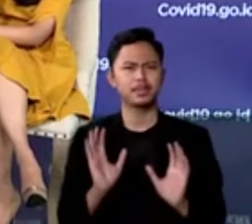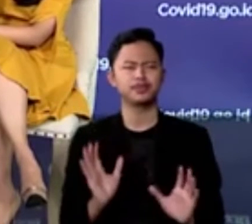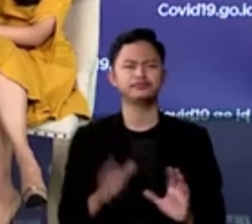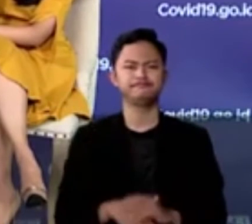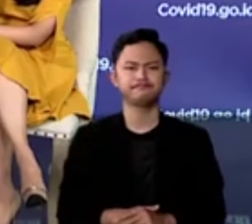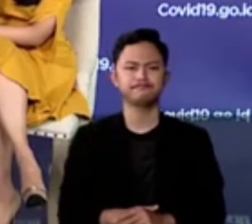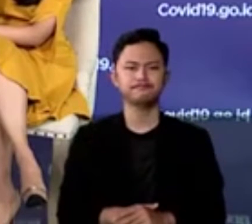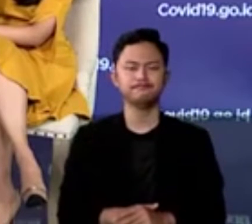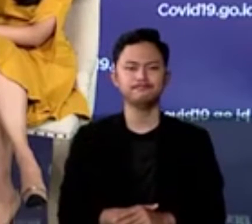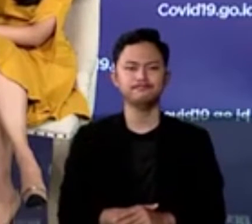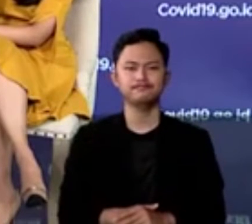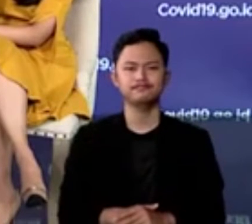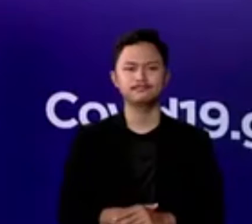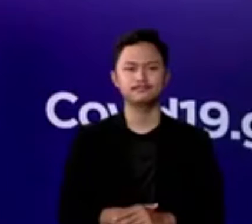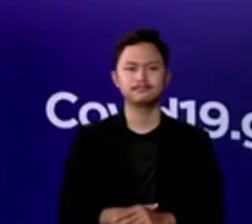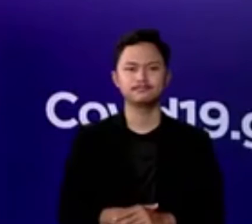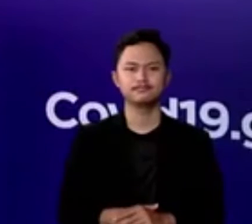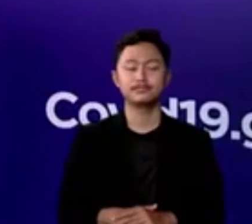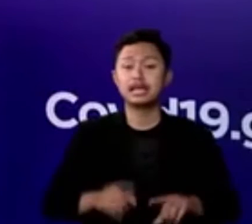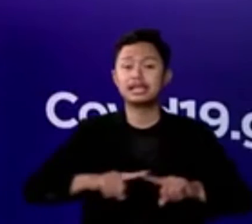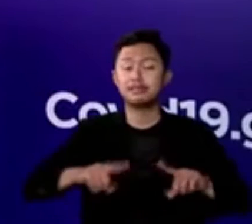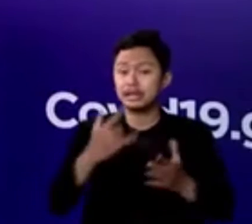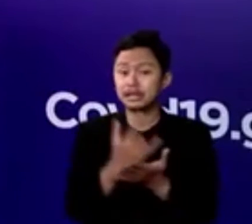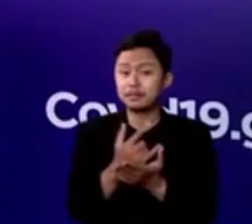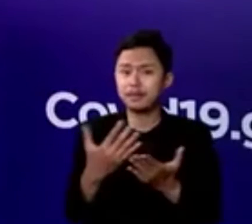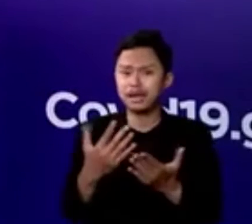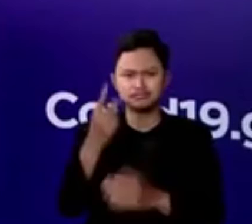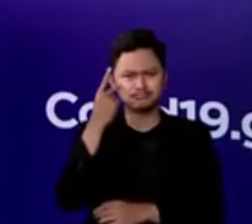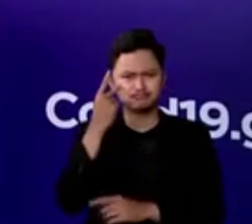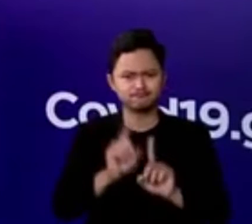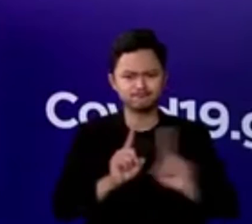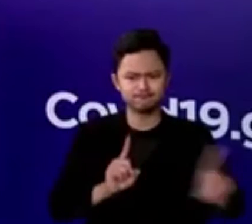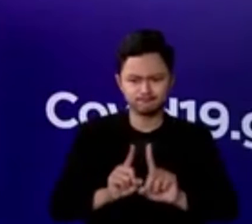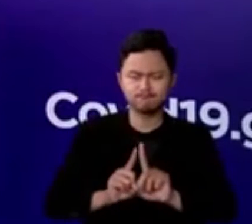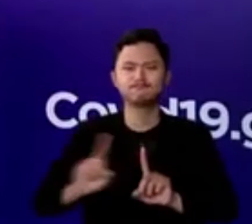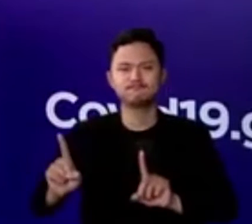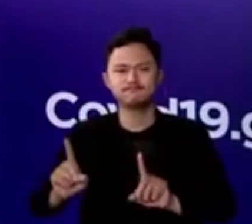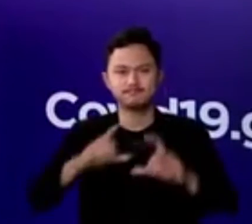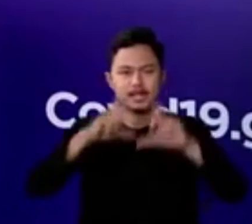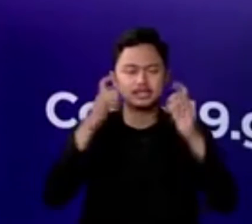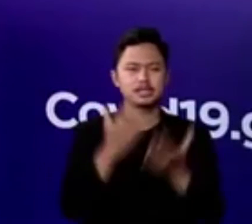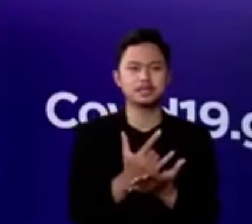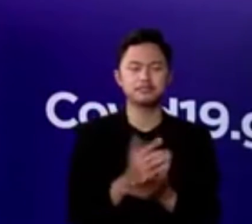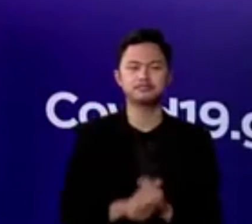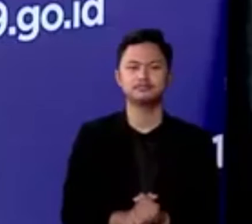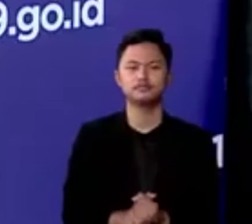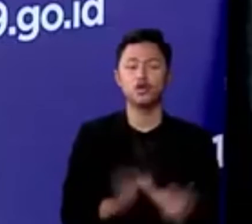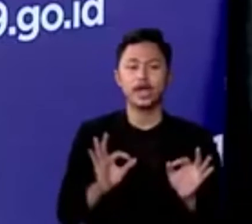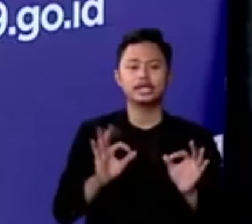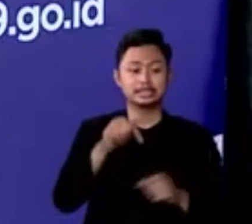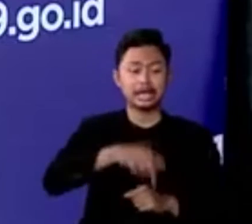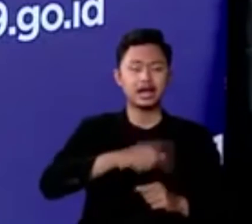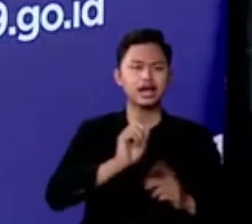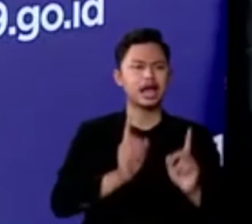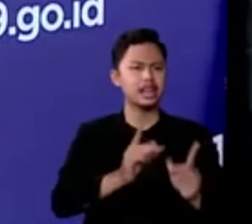orang gitu Gan nah tapi eh iya tetap harus jaga jarak dan bagi masker gitu kan Terus kalau misalkan halus Hybrid gitu ya